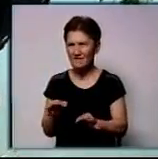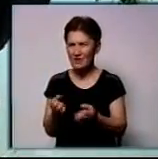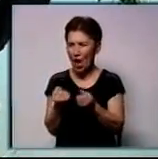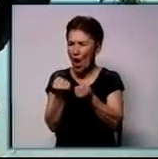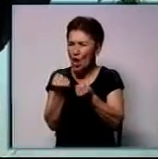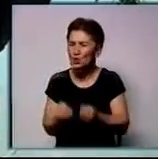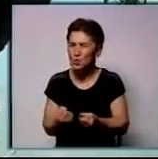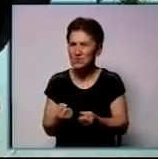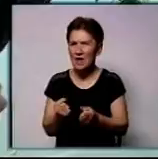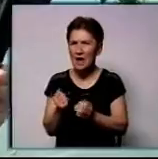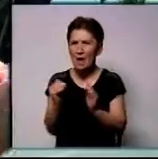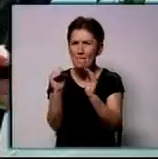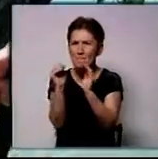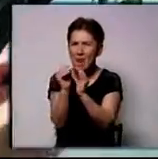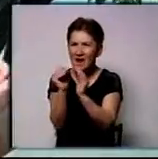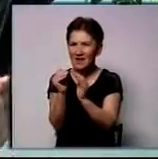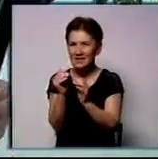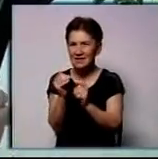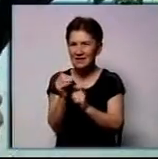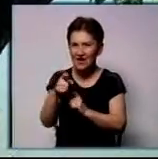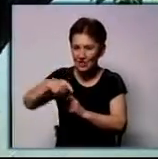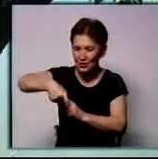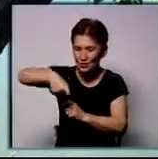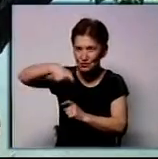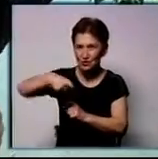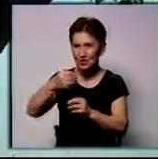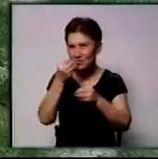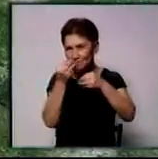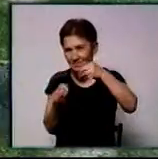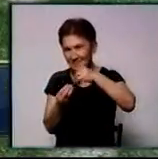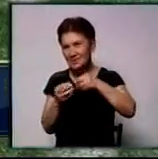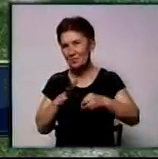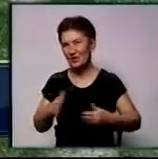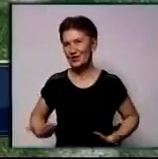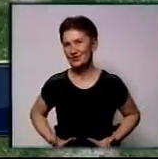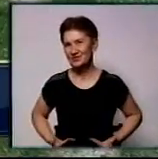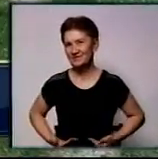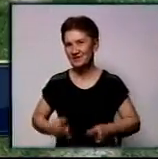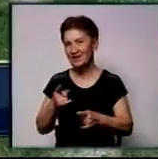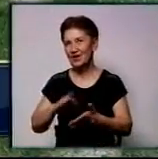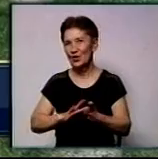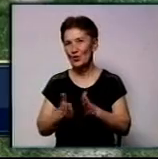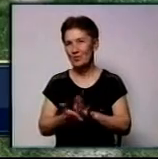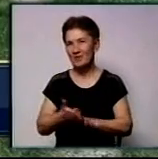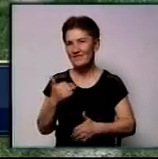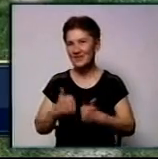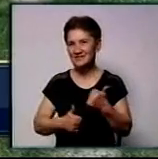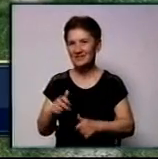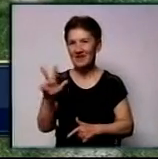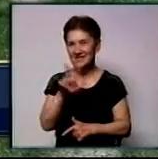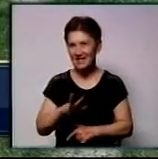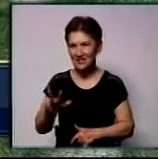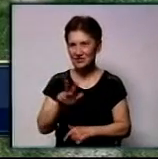маленькі крючки дуже острі, та щоб наживка була жива. Згідно умов фестивалю, рибалки працювали 3 години.